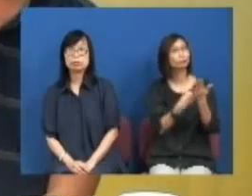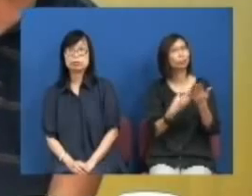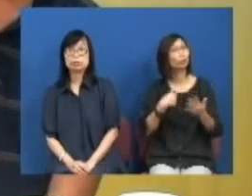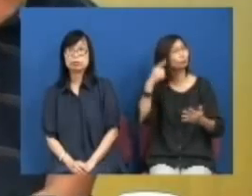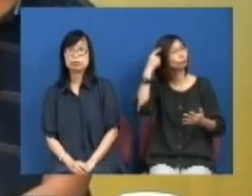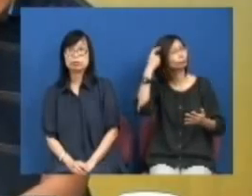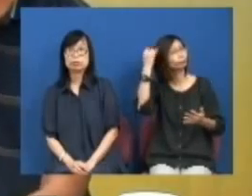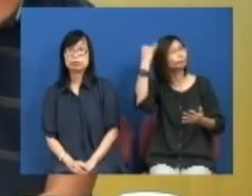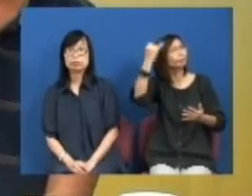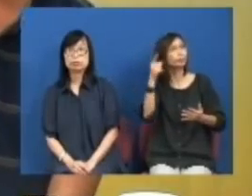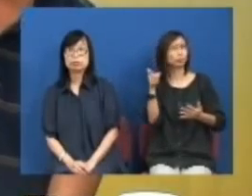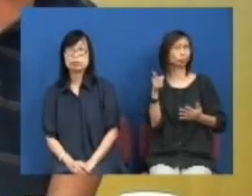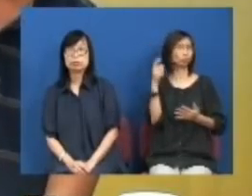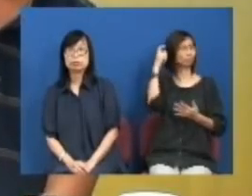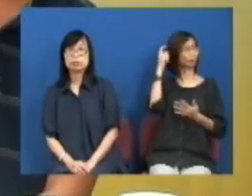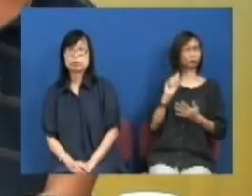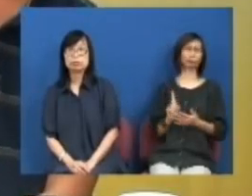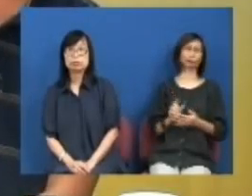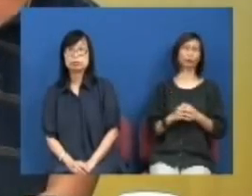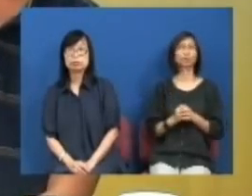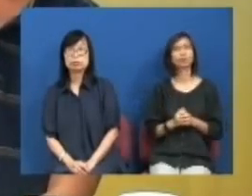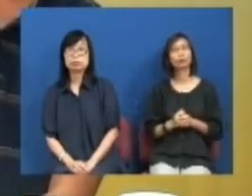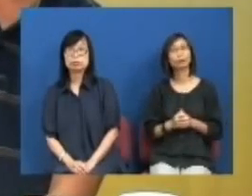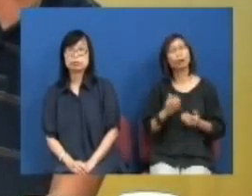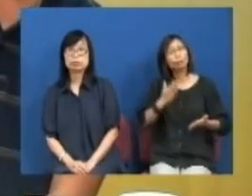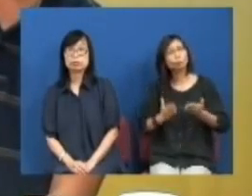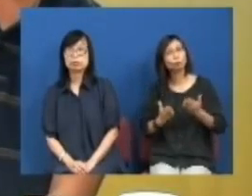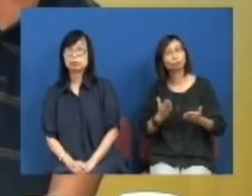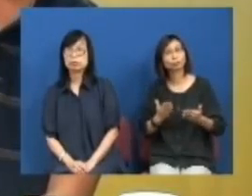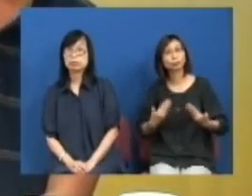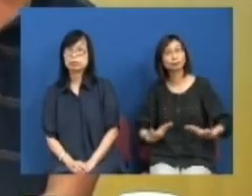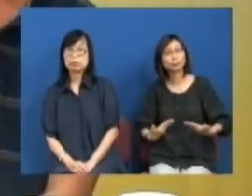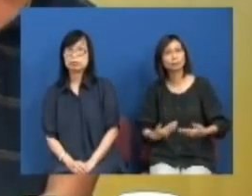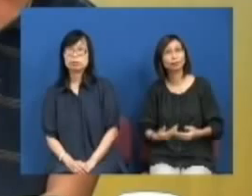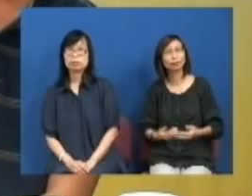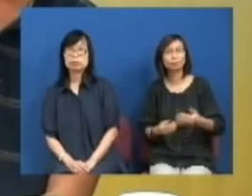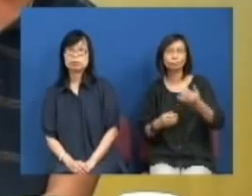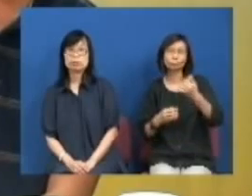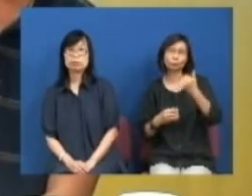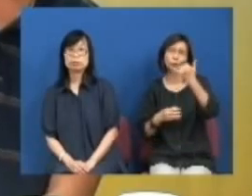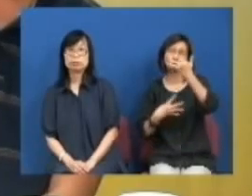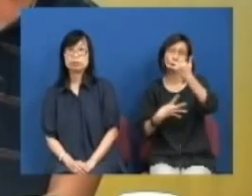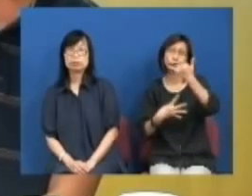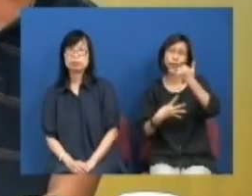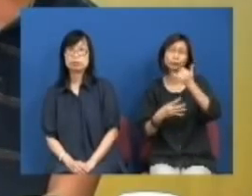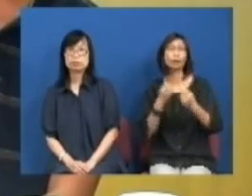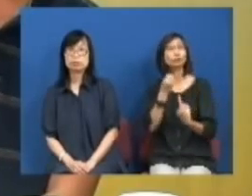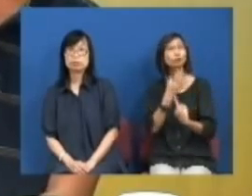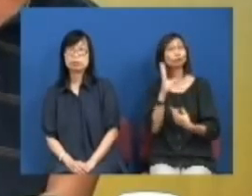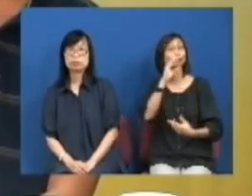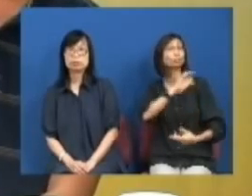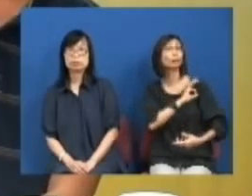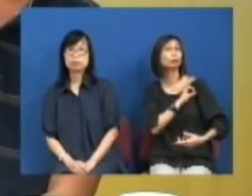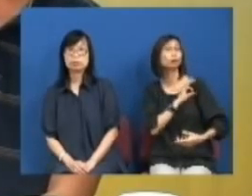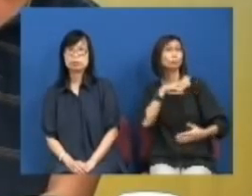啦，我唔係范太，咁但係好明顯一樣嘢就係話。即係如果我哋話透過六四燭光晚會裏邊去講説，就係話